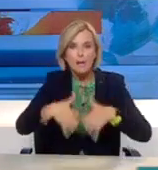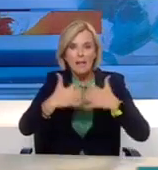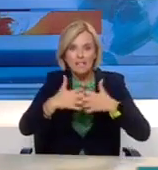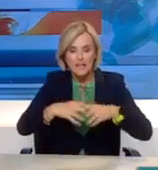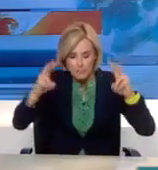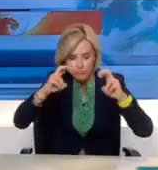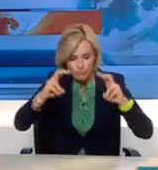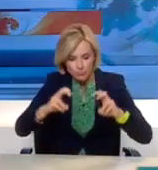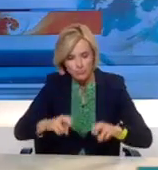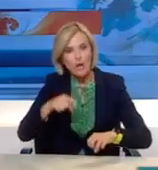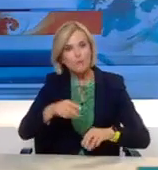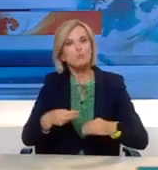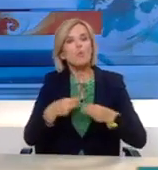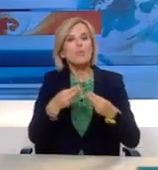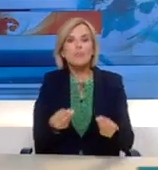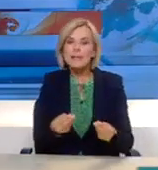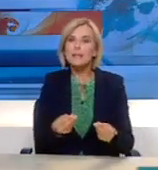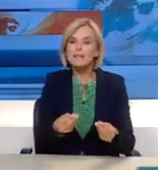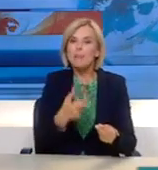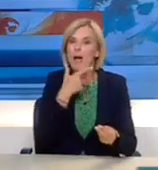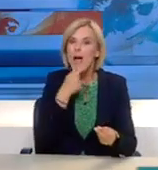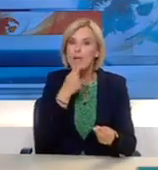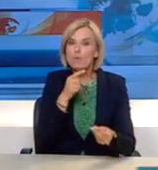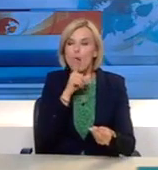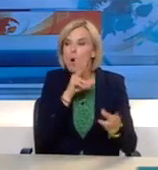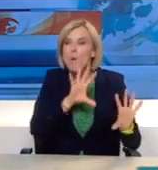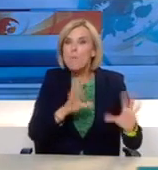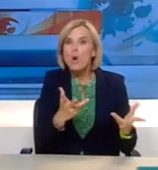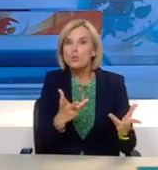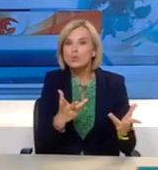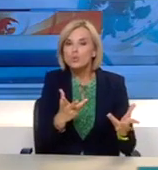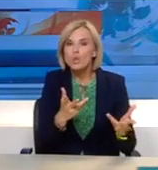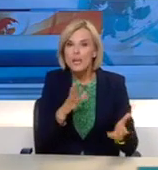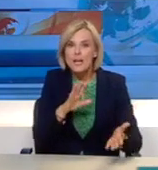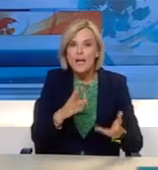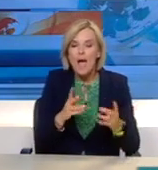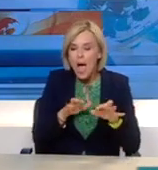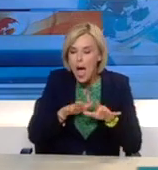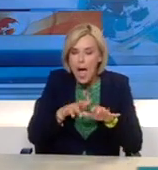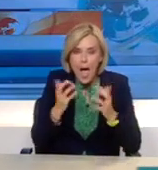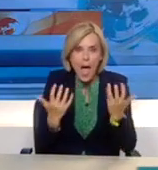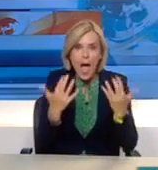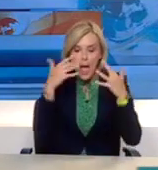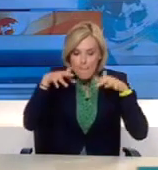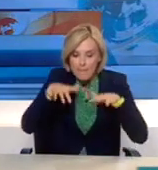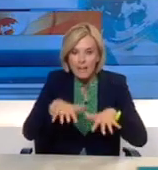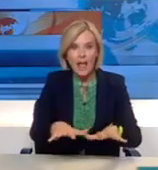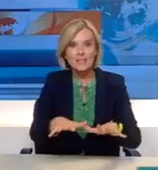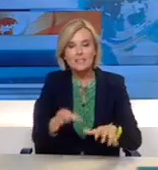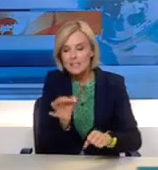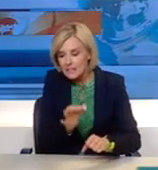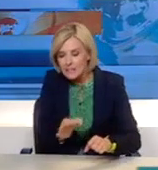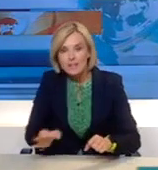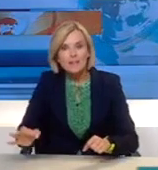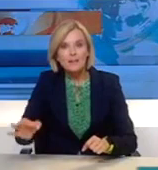ταυτόχρονα, επιτρέποντας την παράλληλη εκτέλεση προσομοιώσεων μοριακής αλληλεπίδρασης πολλών αντιγράφων των μοριών στόχων,